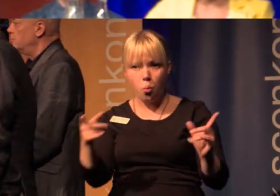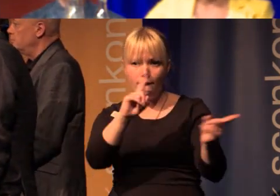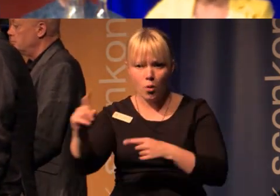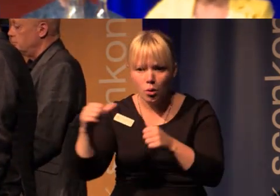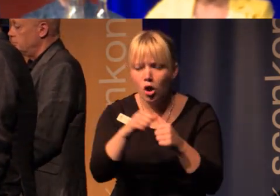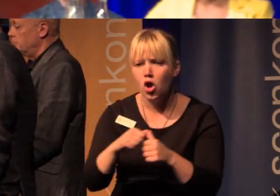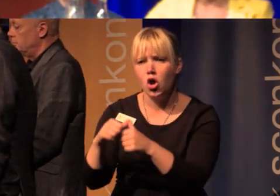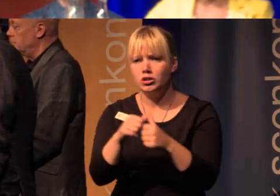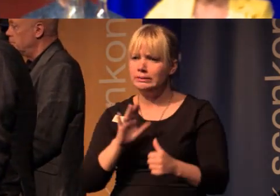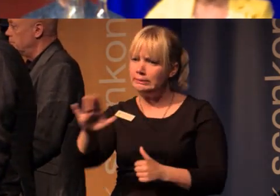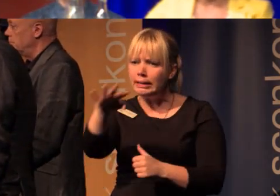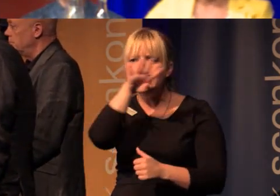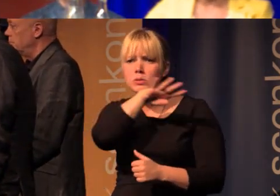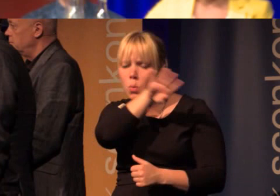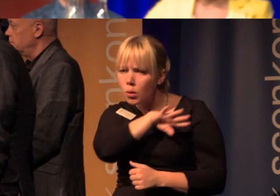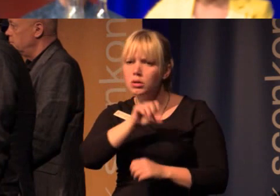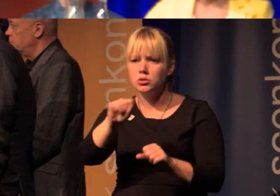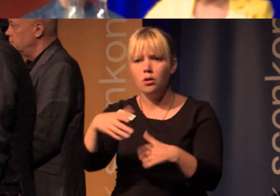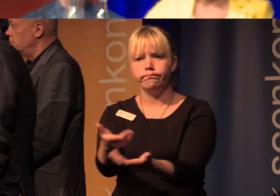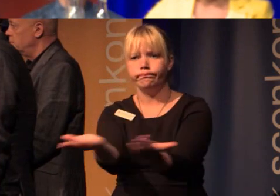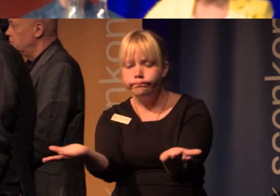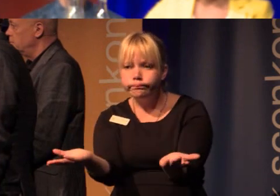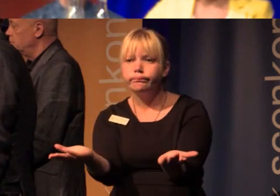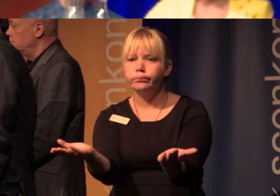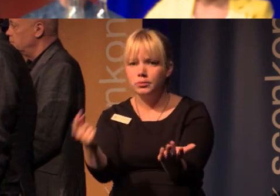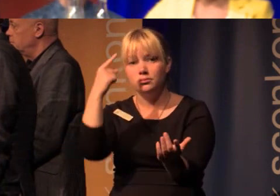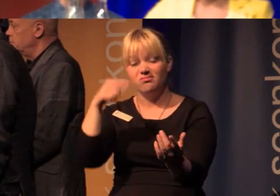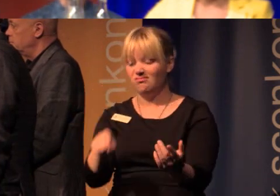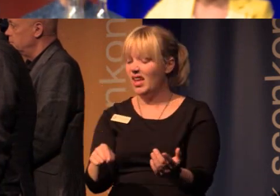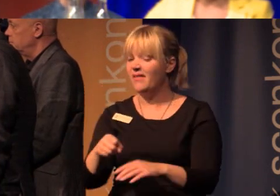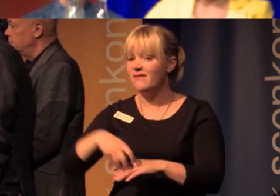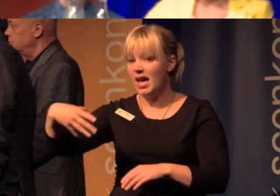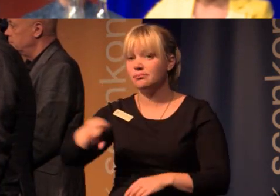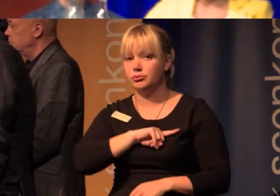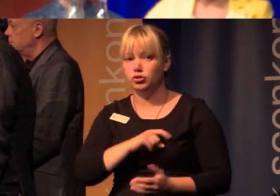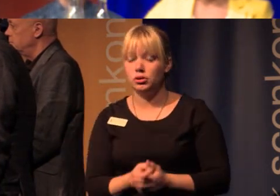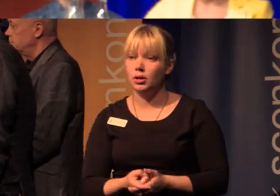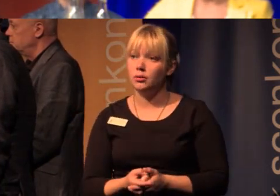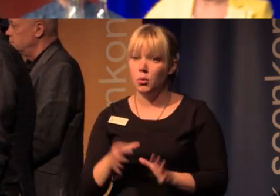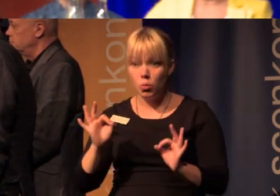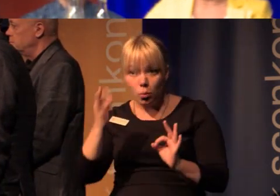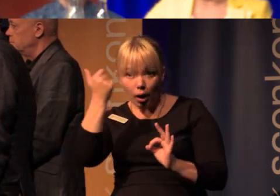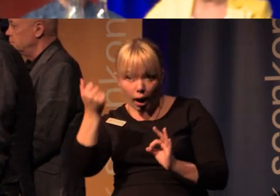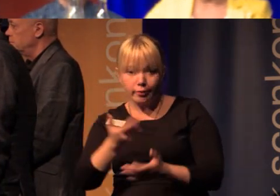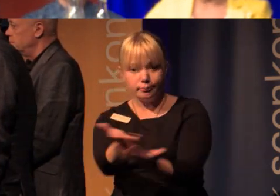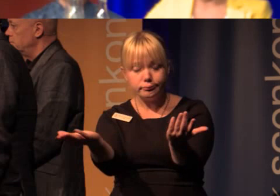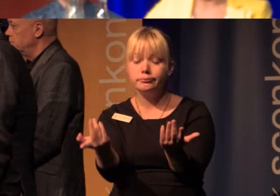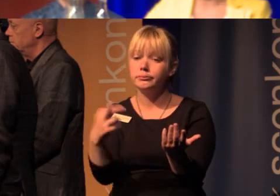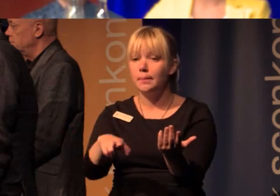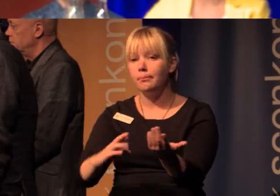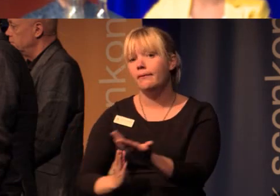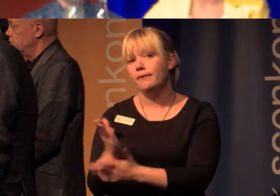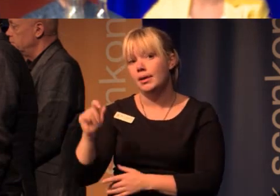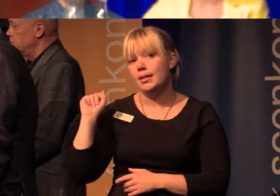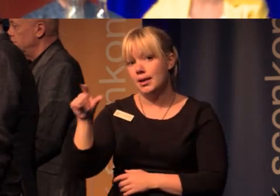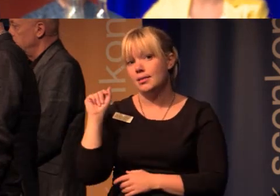folkrörelsernas historia och kultur för fler idag. Det skulle man kunna göra genom digitalisering. Jag tycker man ska fundera